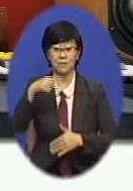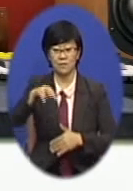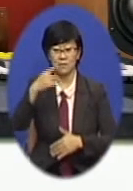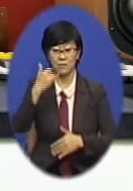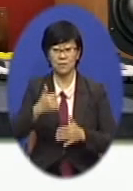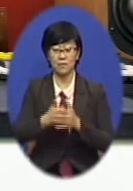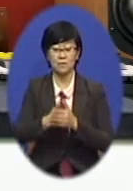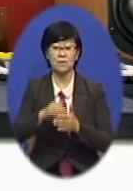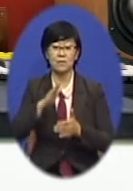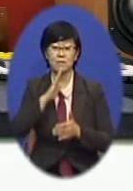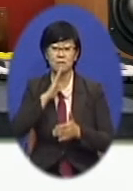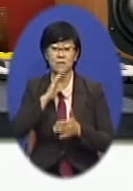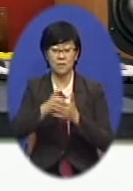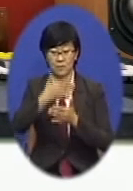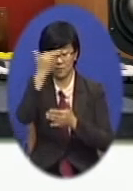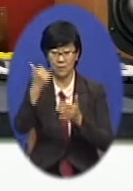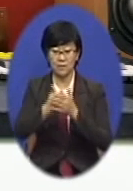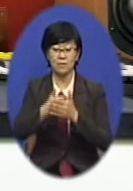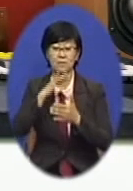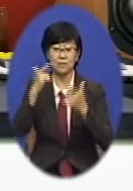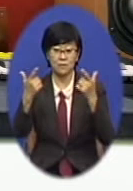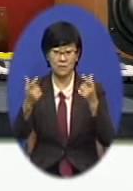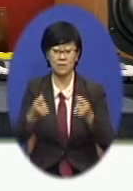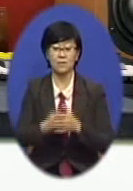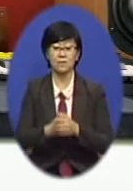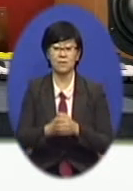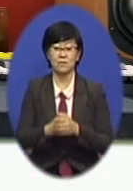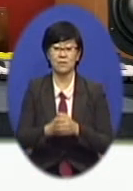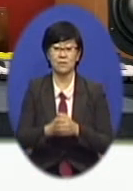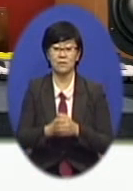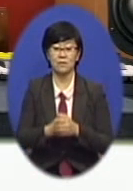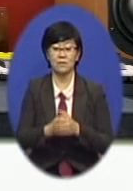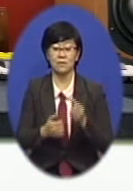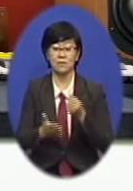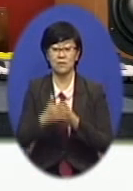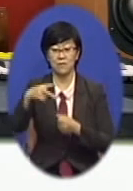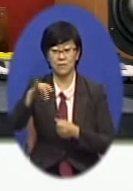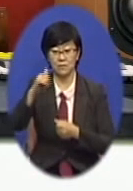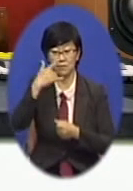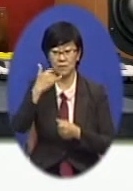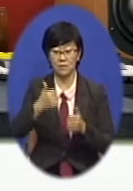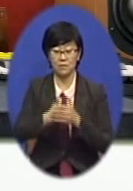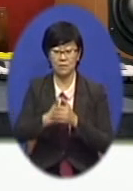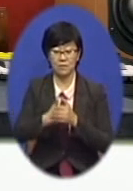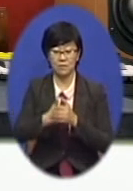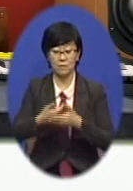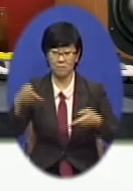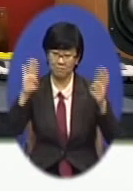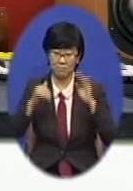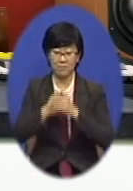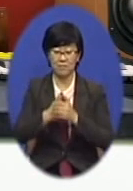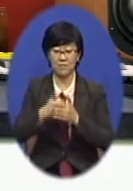저희 시부모님이 저희 친정에 할머니 할아버지랑 연세가 비슷하시거든요. 예. 그래서 시어머니하고 춤도 추고